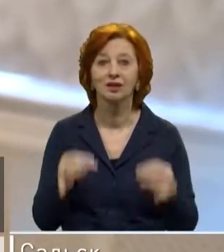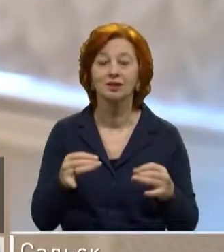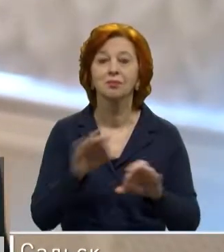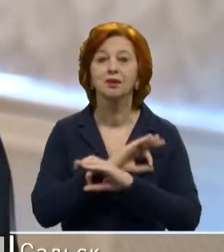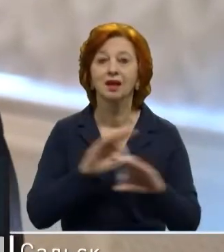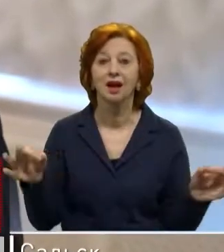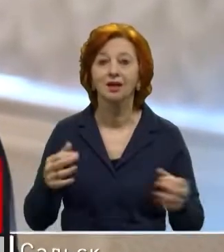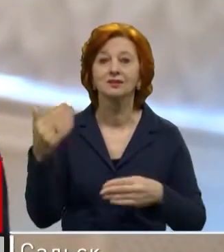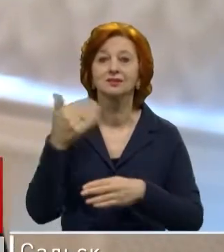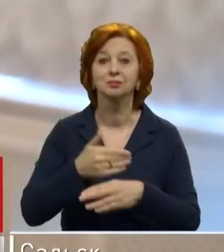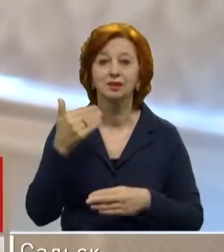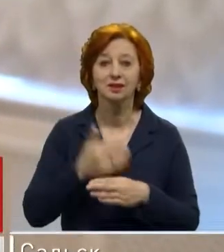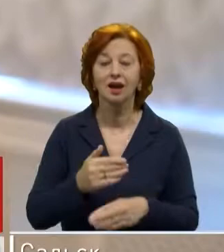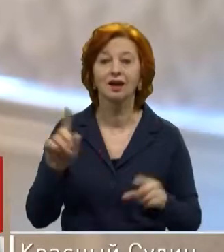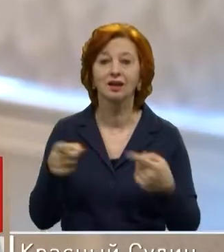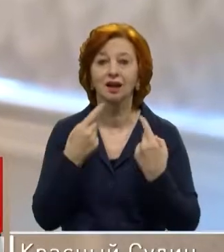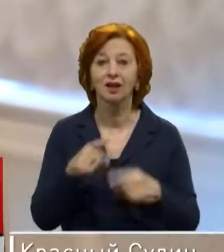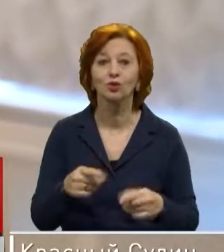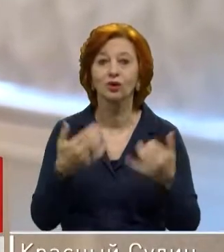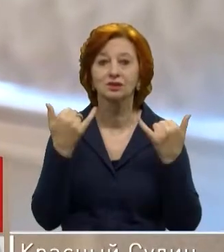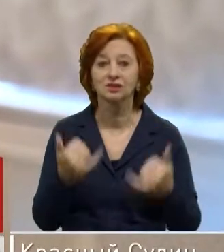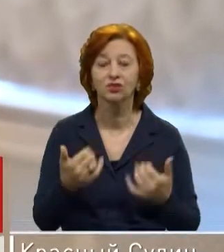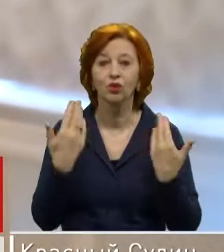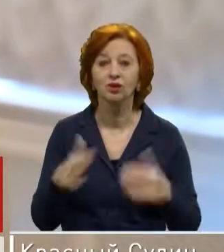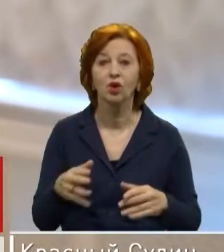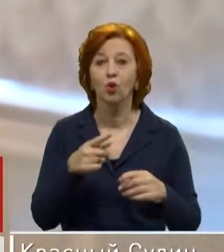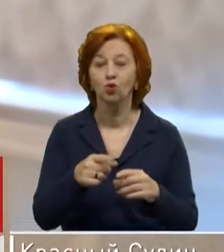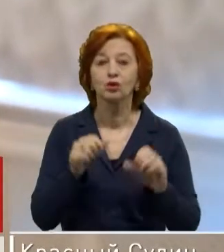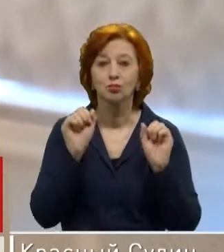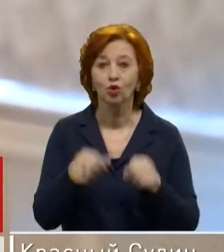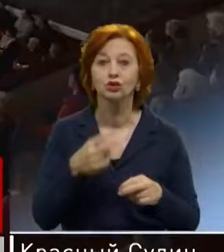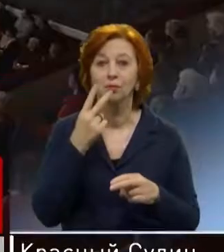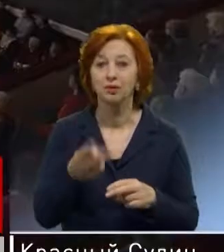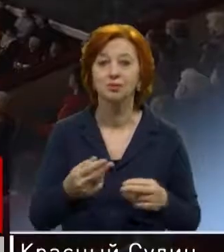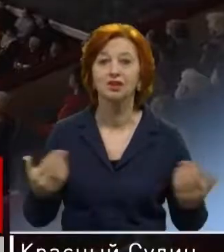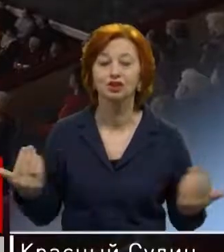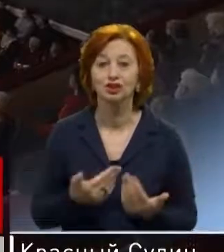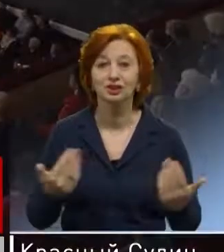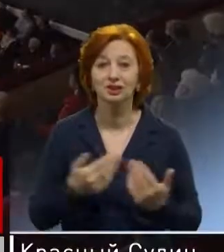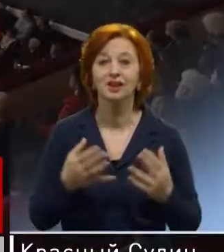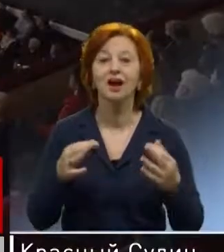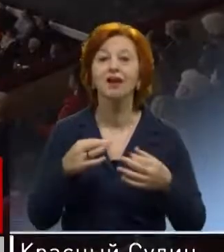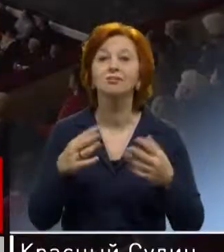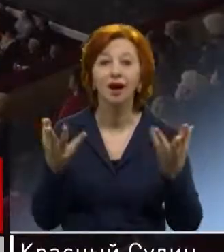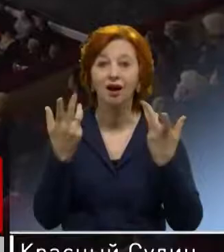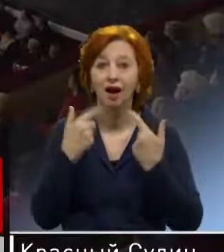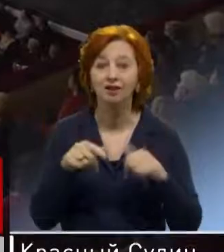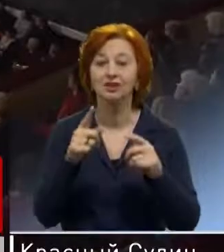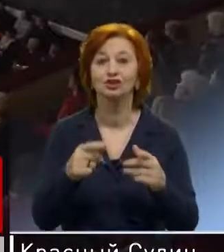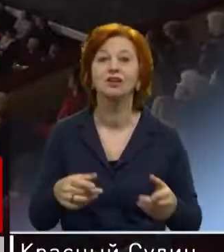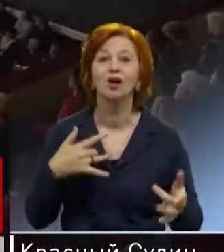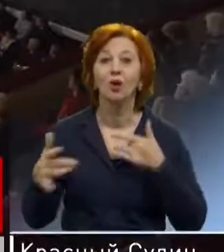прекрасные спектакли, которые сегодня с удовольствием посмотрите, уже посмотрели жители нашего города. Красочные концертные номера,